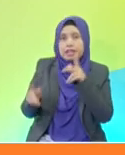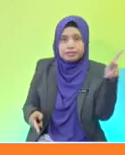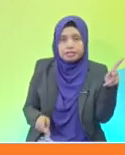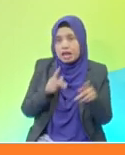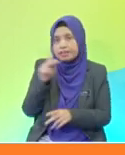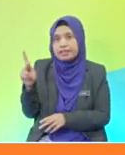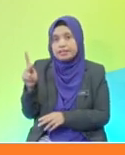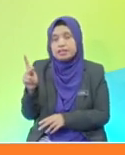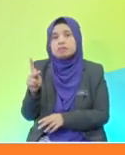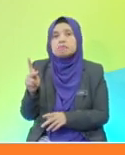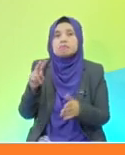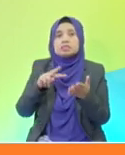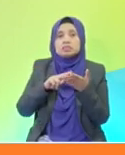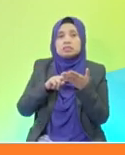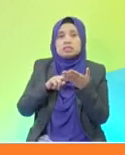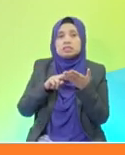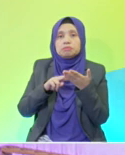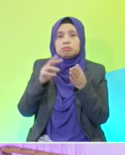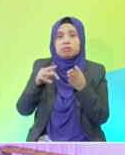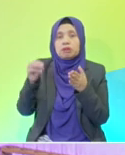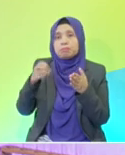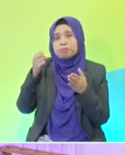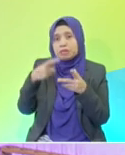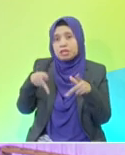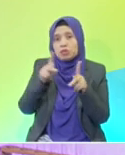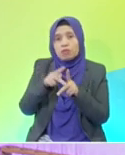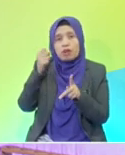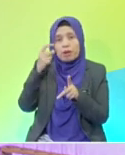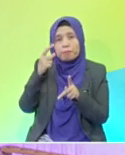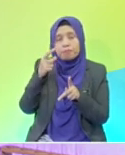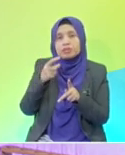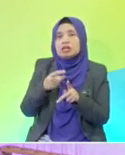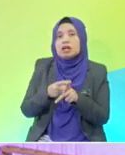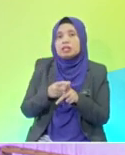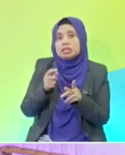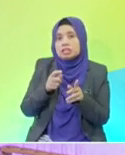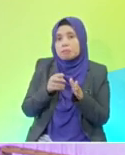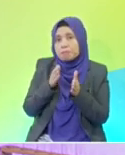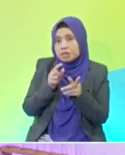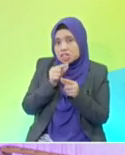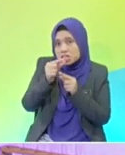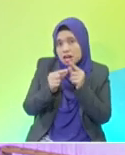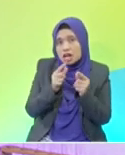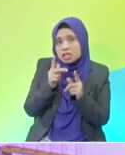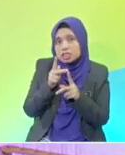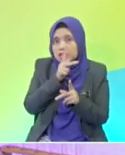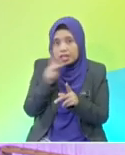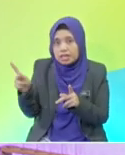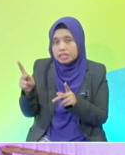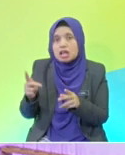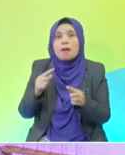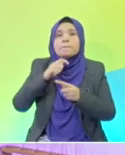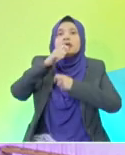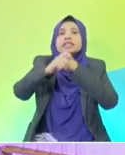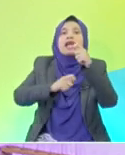bergerak ke kanan oke memahami apabila Teluk permintaan bergerak ke kanan maknanya berlaku peningkatan